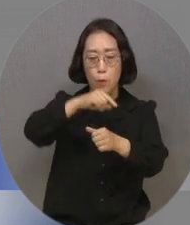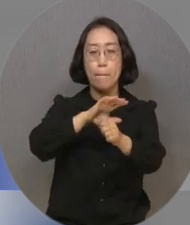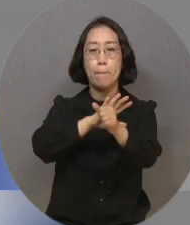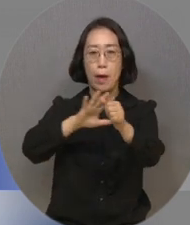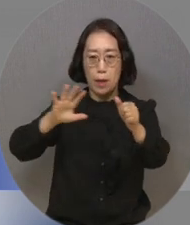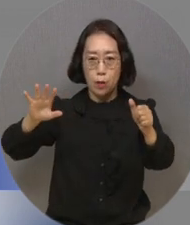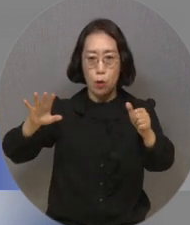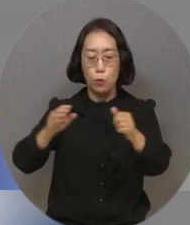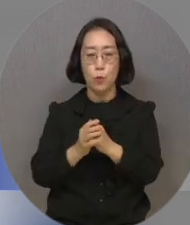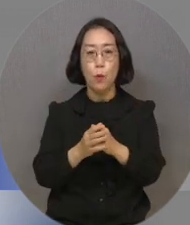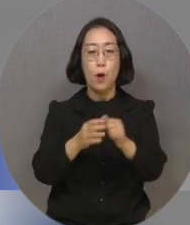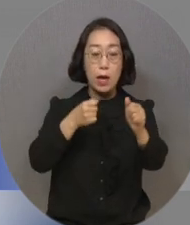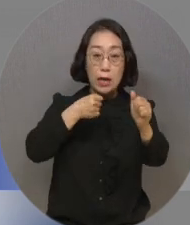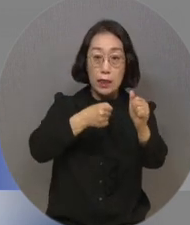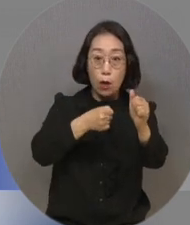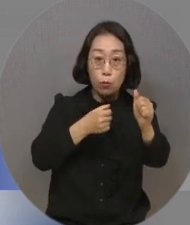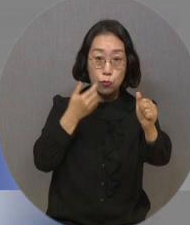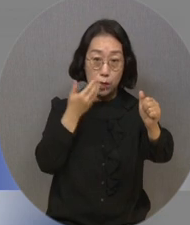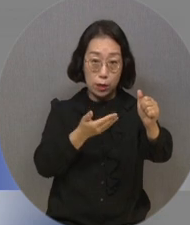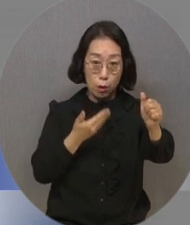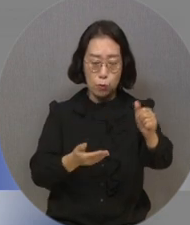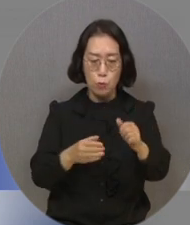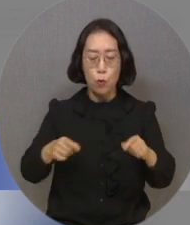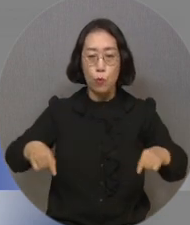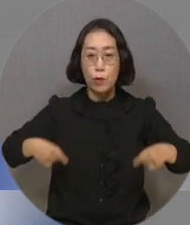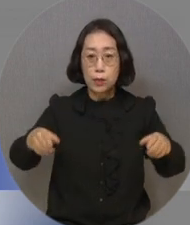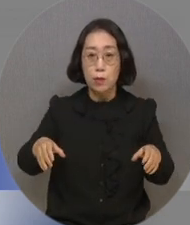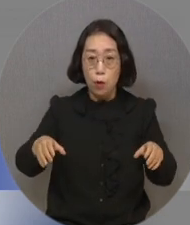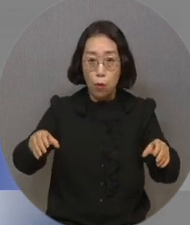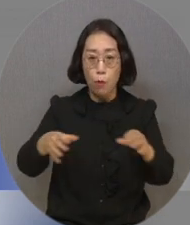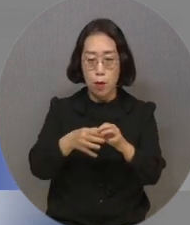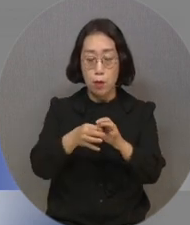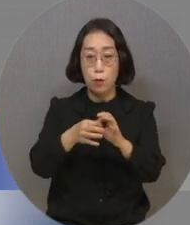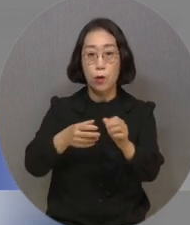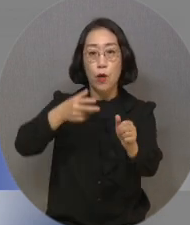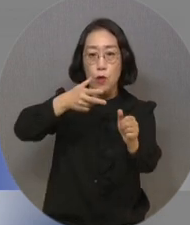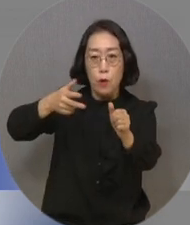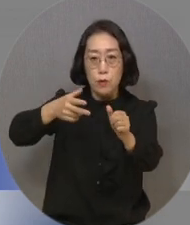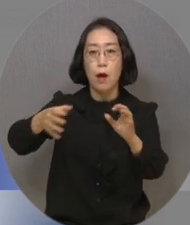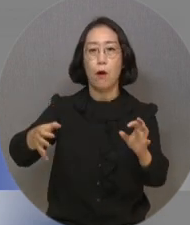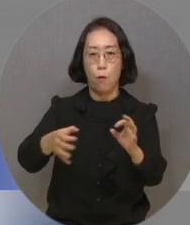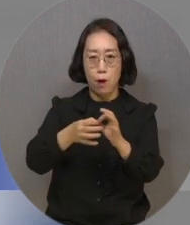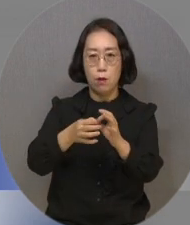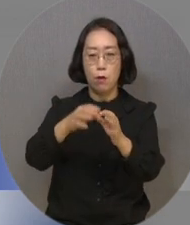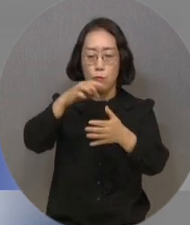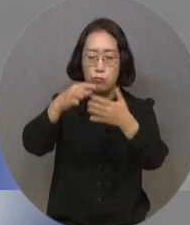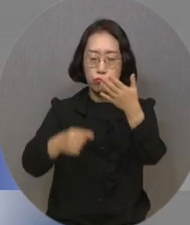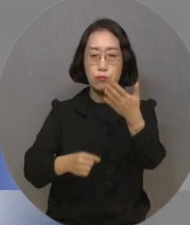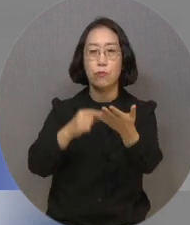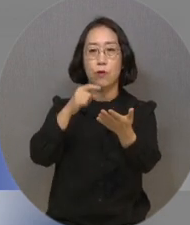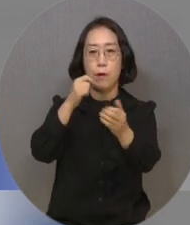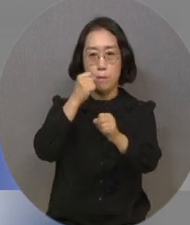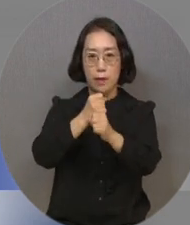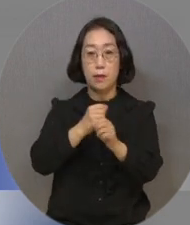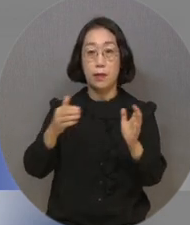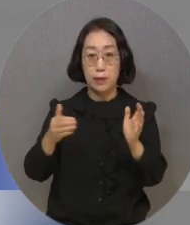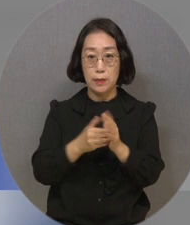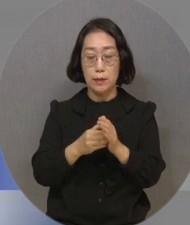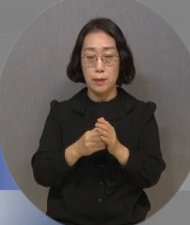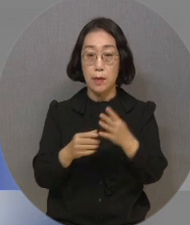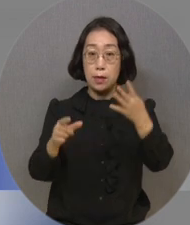영상과 인터뷰 영상 휠체어 사용 장애인 촬영 영상으로 나눠 분석됐습니다 한편 지난 4월